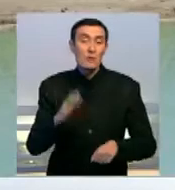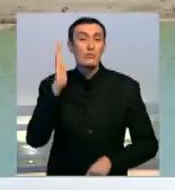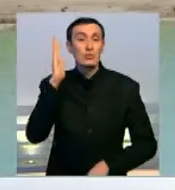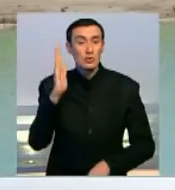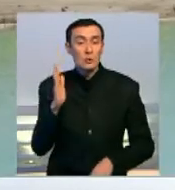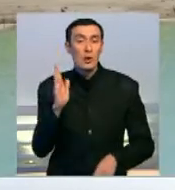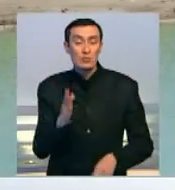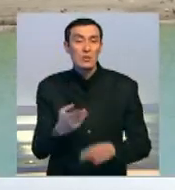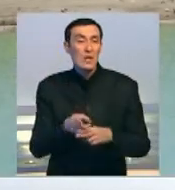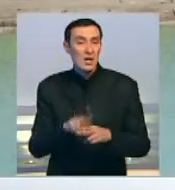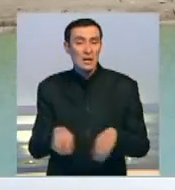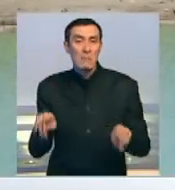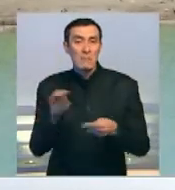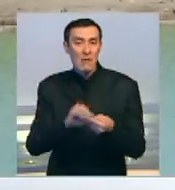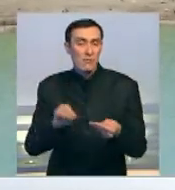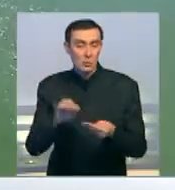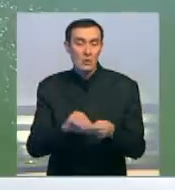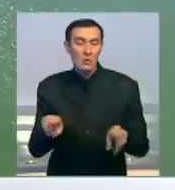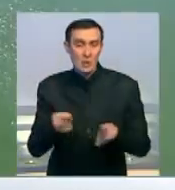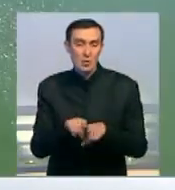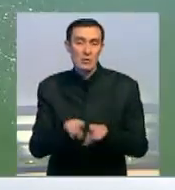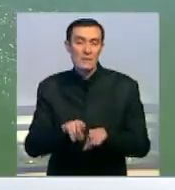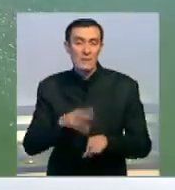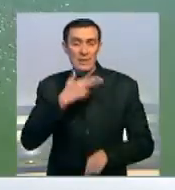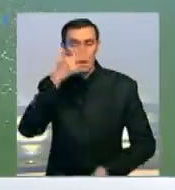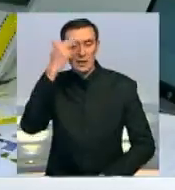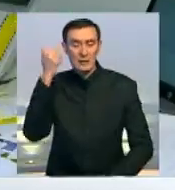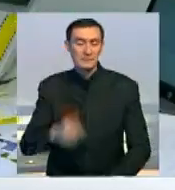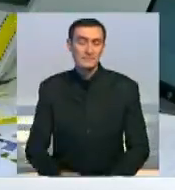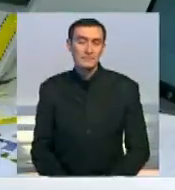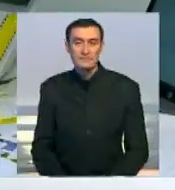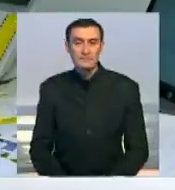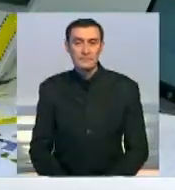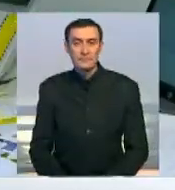будущем он станет нормой на Апеннинах.